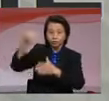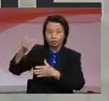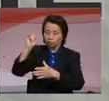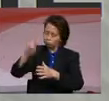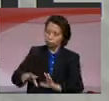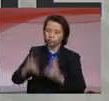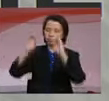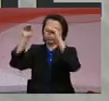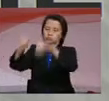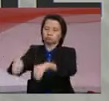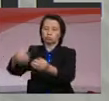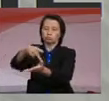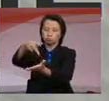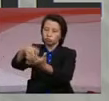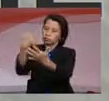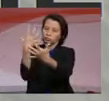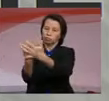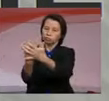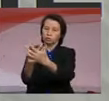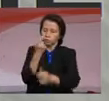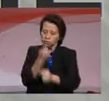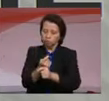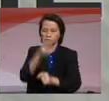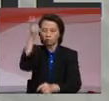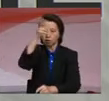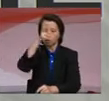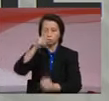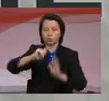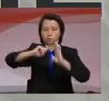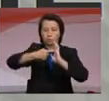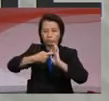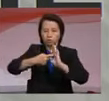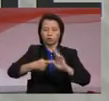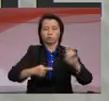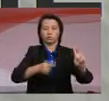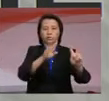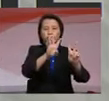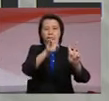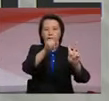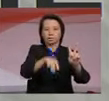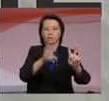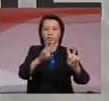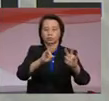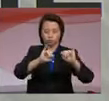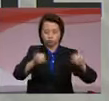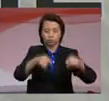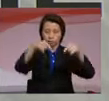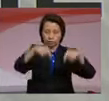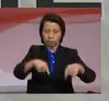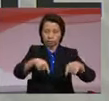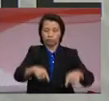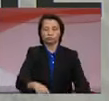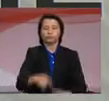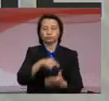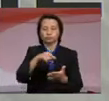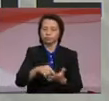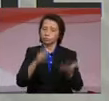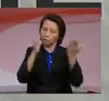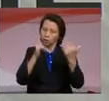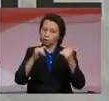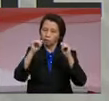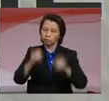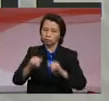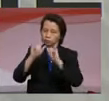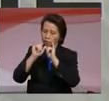stesen kuarantin yang ditetapkan oleh kerajaan, berkuat kuasa 24 Julai 2020. Ini diharapkan